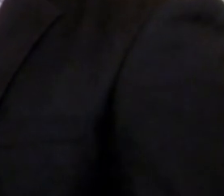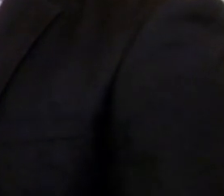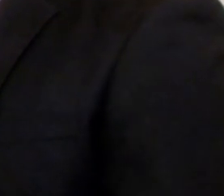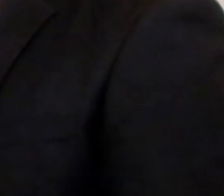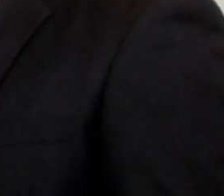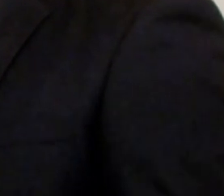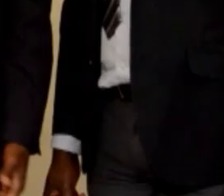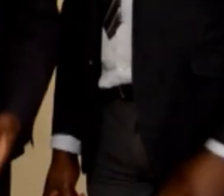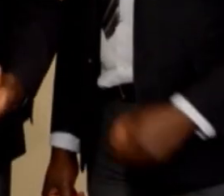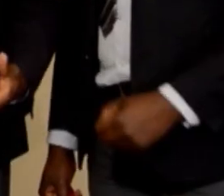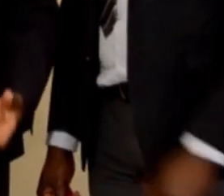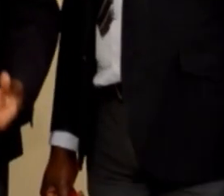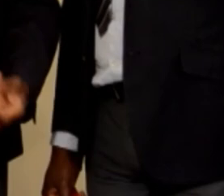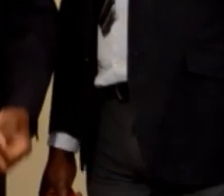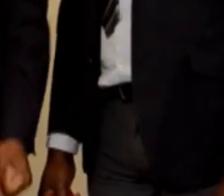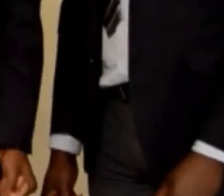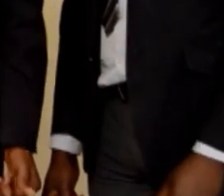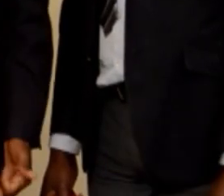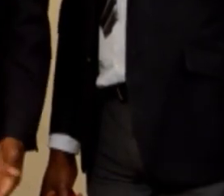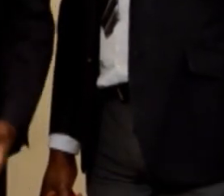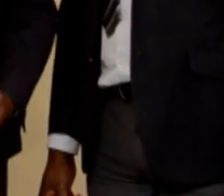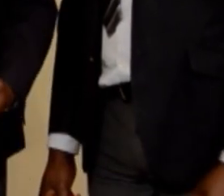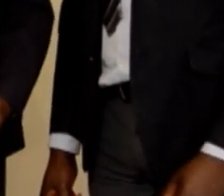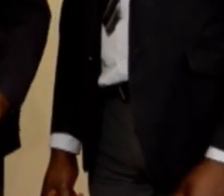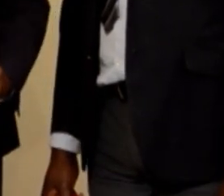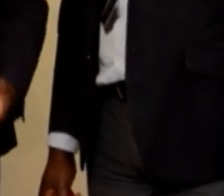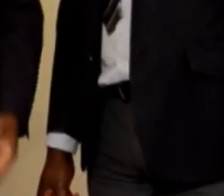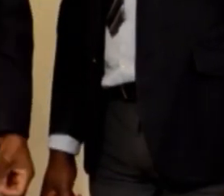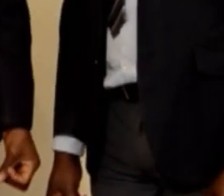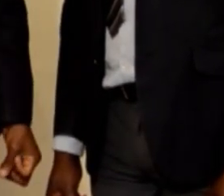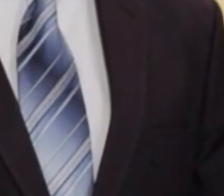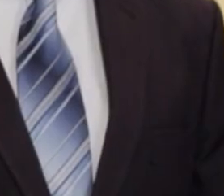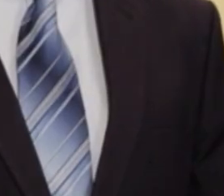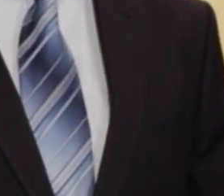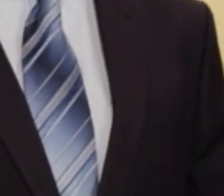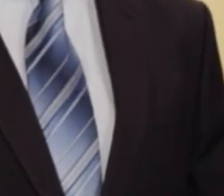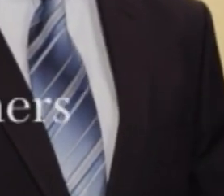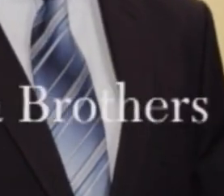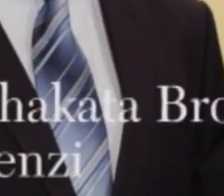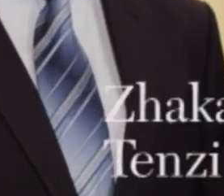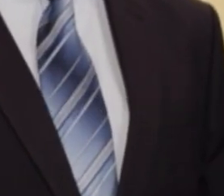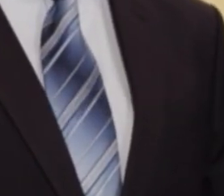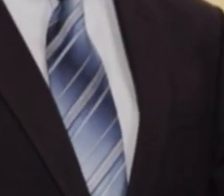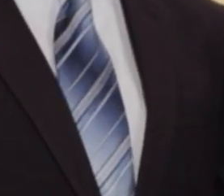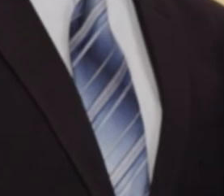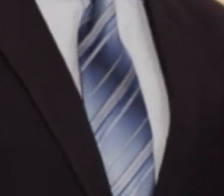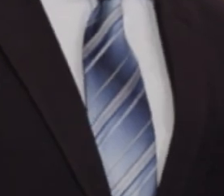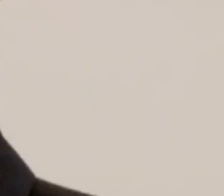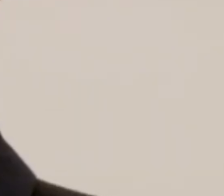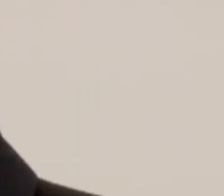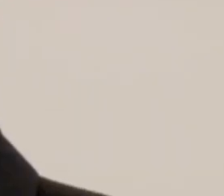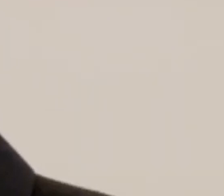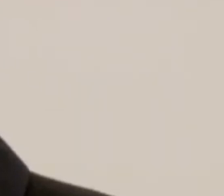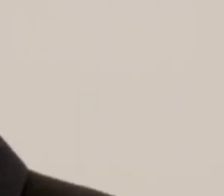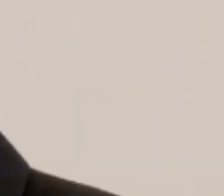Mezi etzo mananda adibata timino dombo